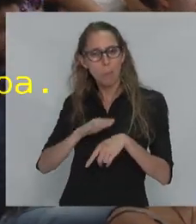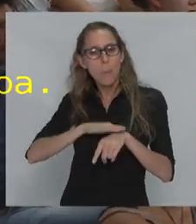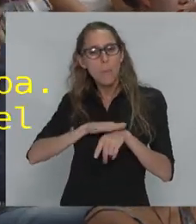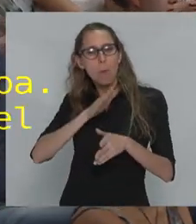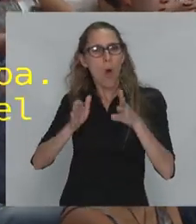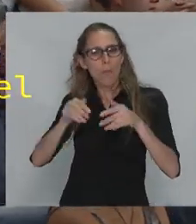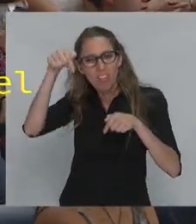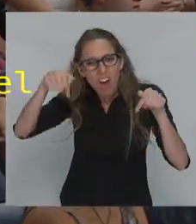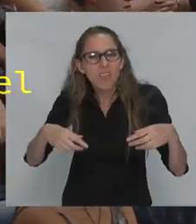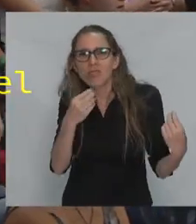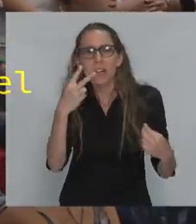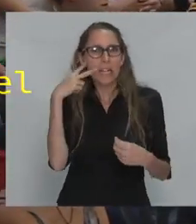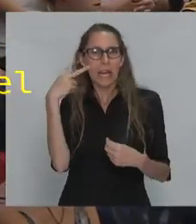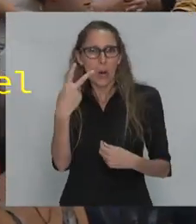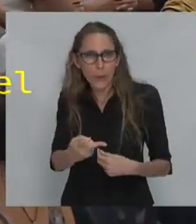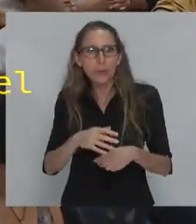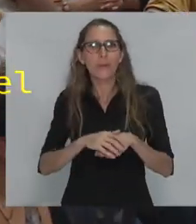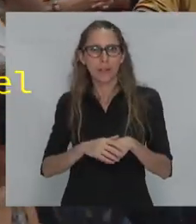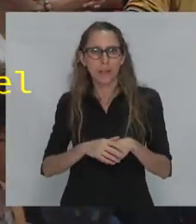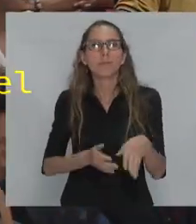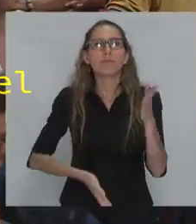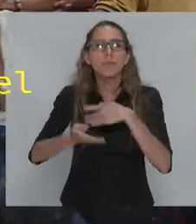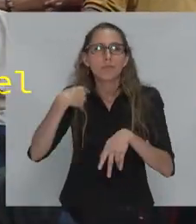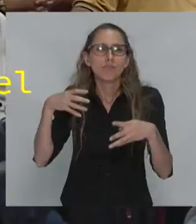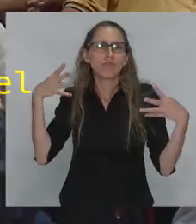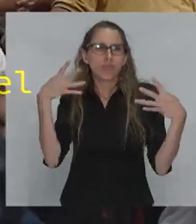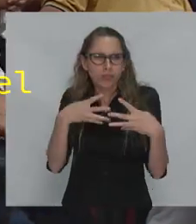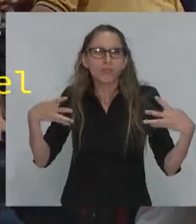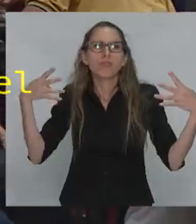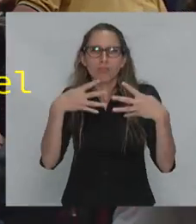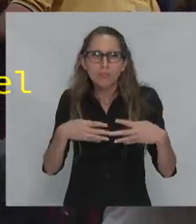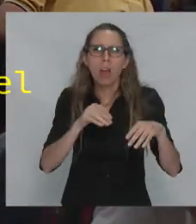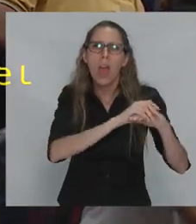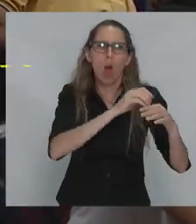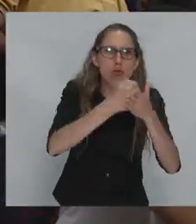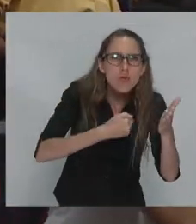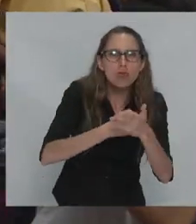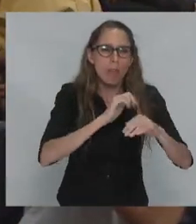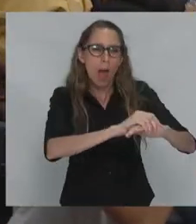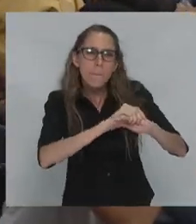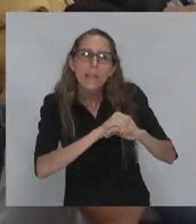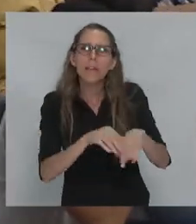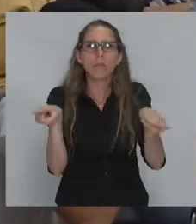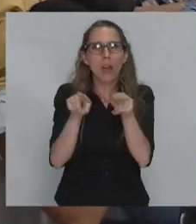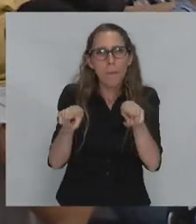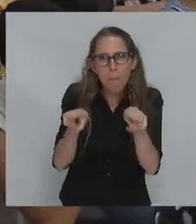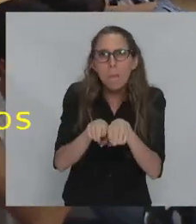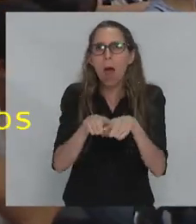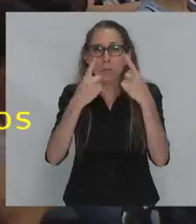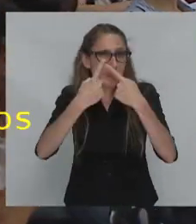de tous nos frères et sœurs solidaires pousse à une reconnaissance, parce que la reconnaissance, c'est